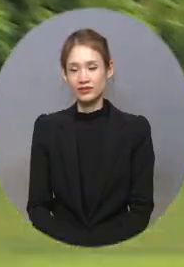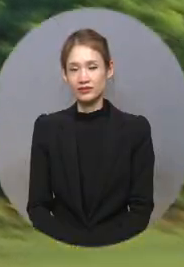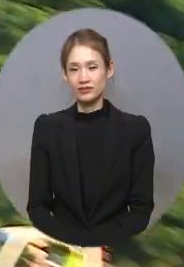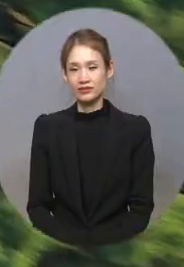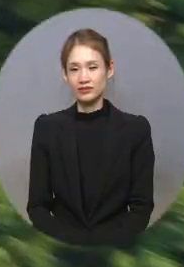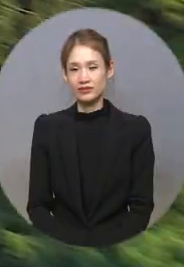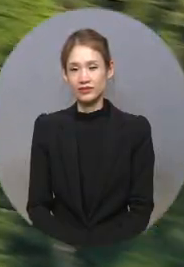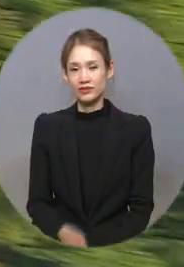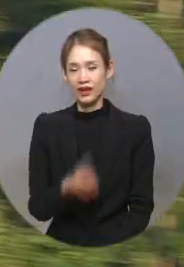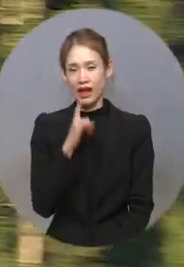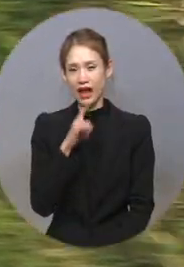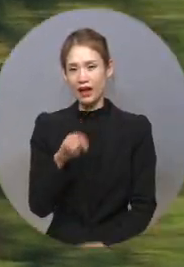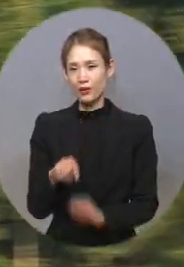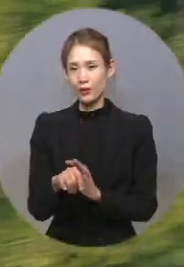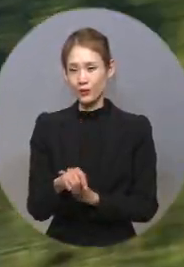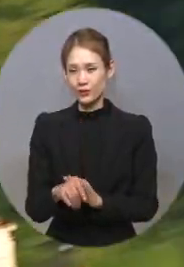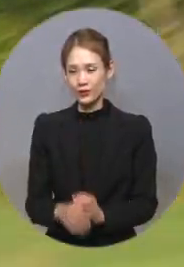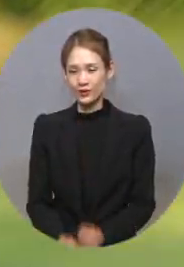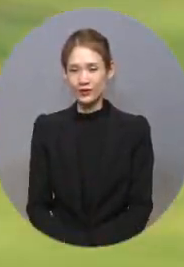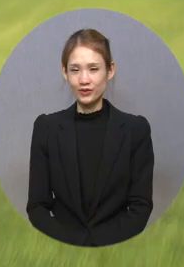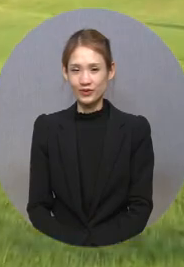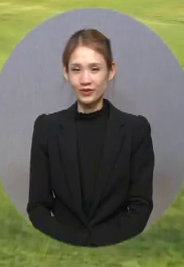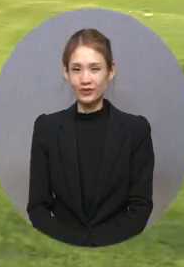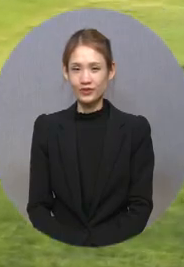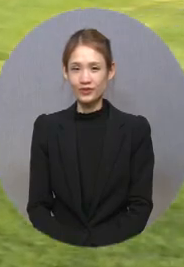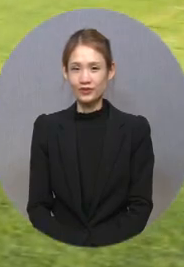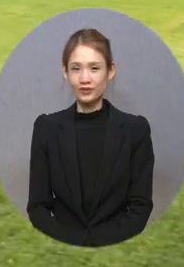아, 오른쪽이다.